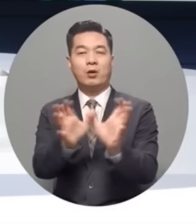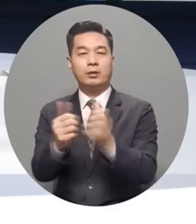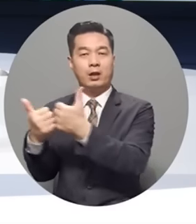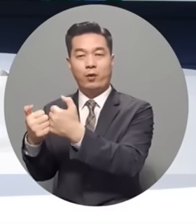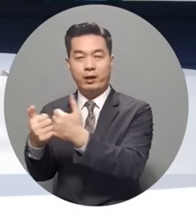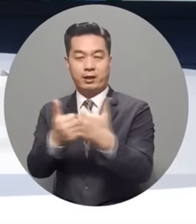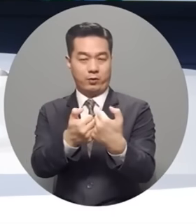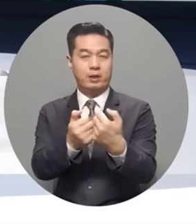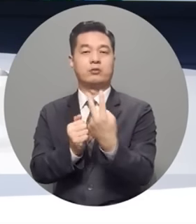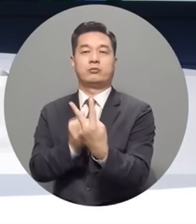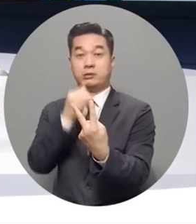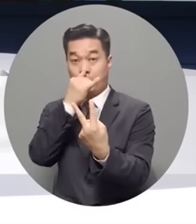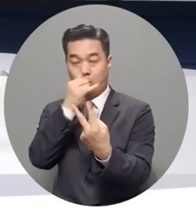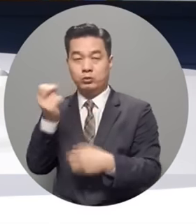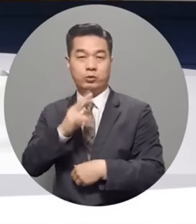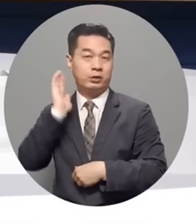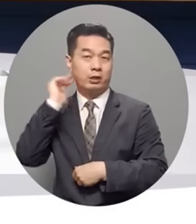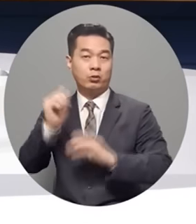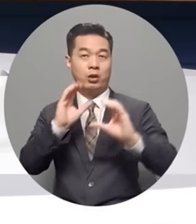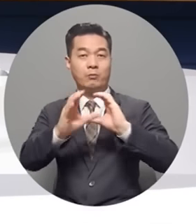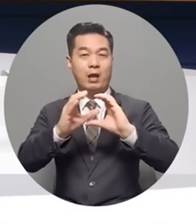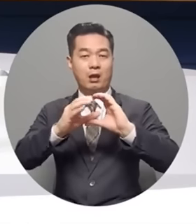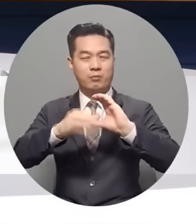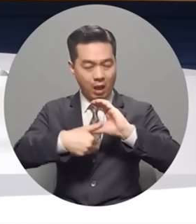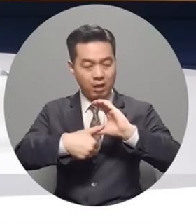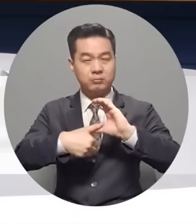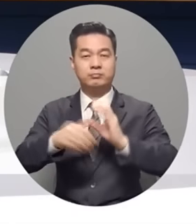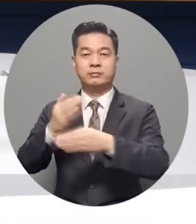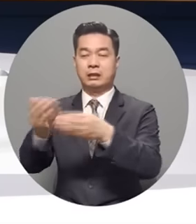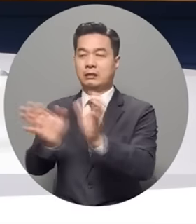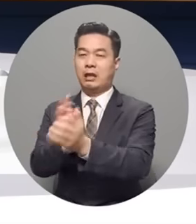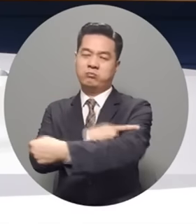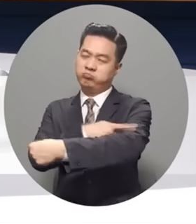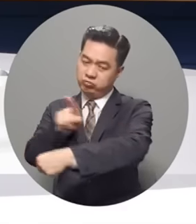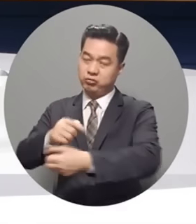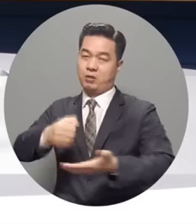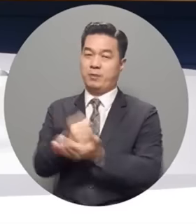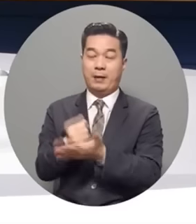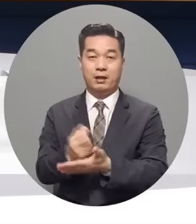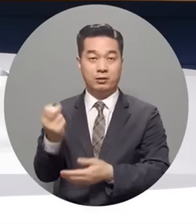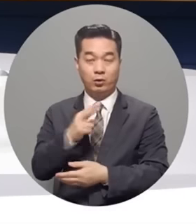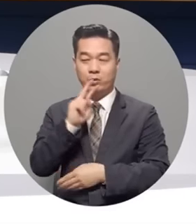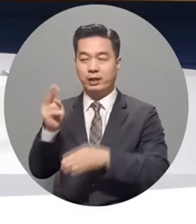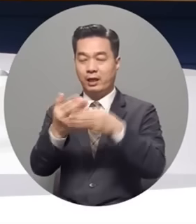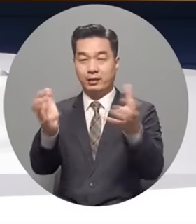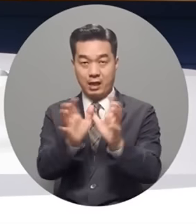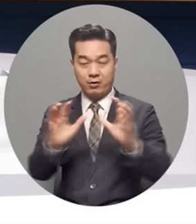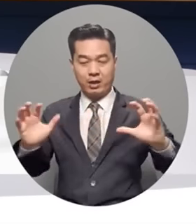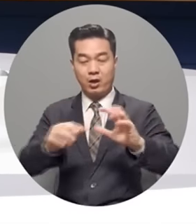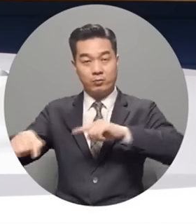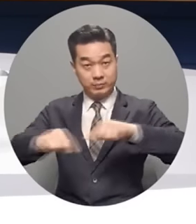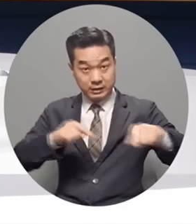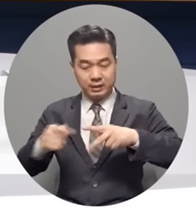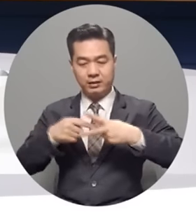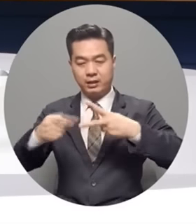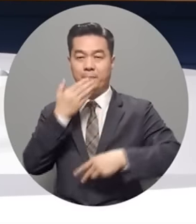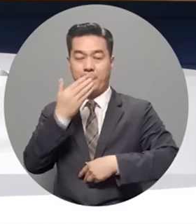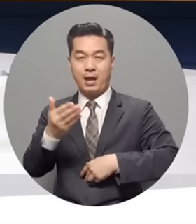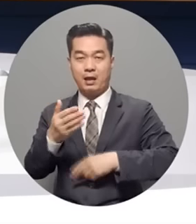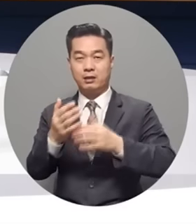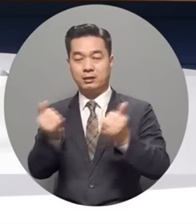열었습니다. 대통령의 불통, 당의 무능을 지적하는 비판과 반성에 이어 야당과의 협치, 납득 가능한 인적 쇄신